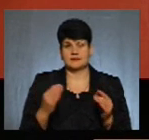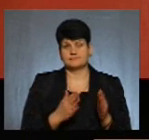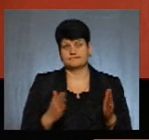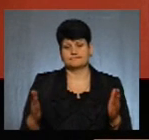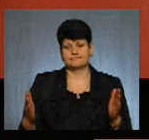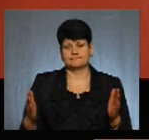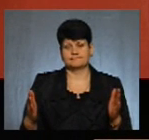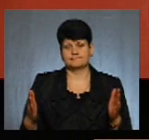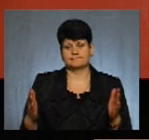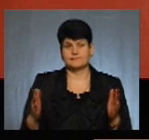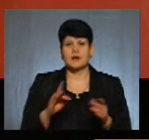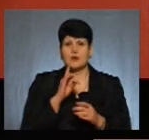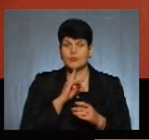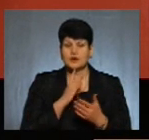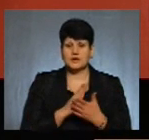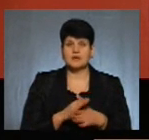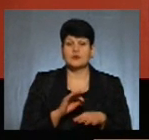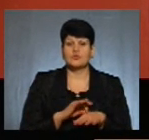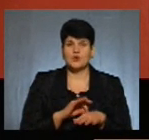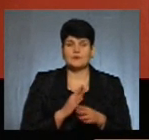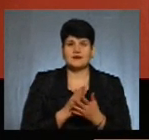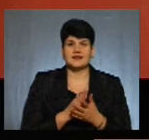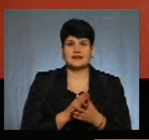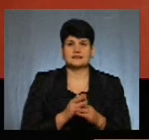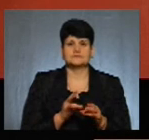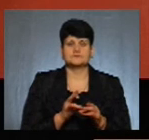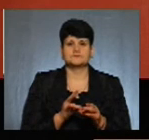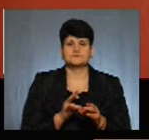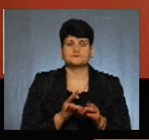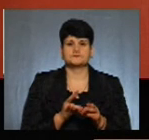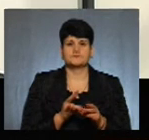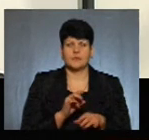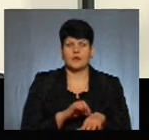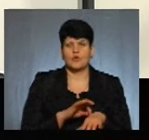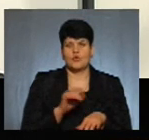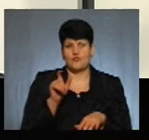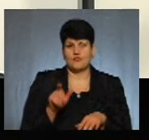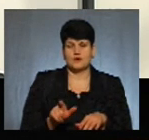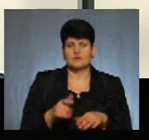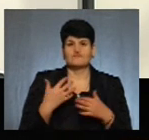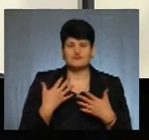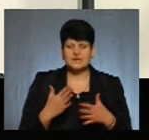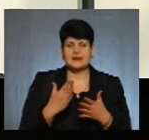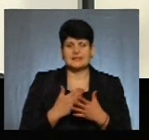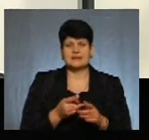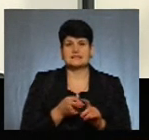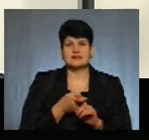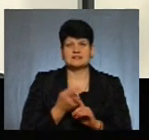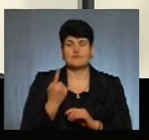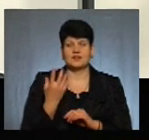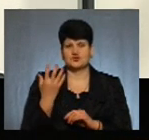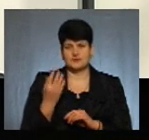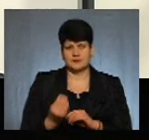день. Доки хвора є небезпечною, доки вона переносить цей вірус? Вона є заразна вже в перші дні,